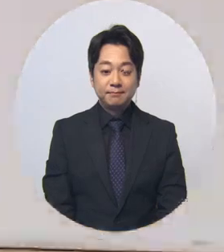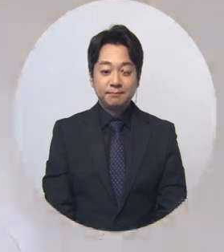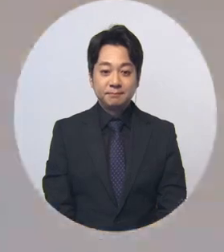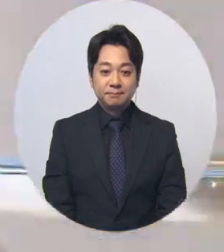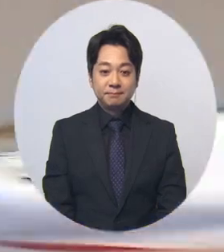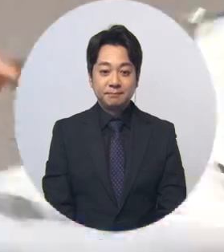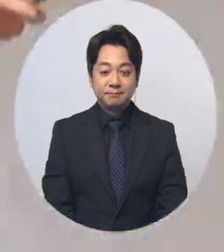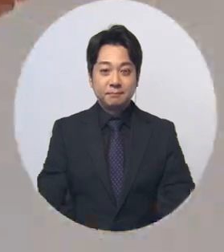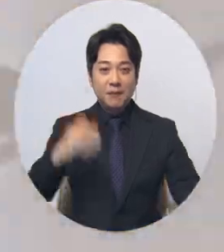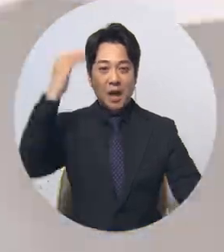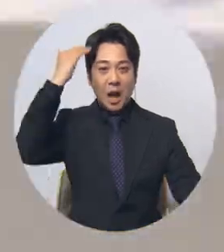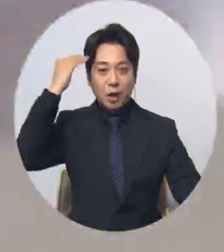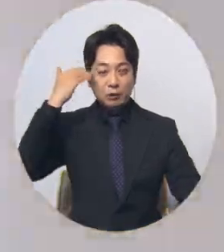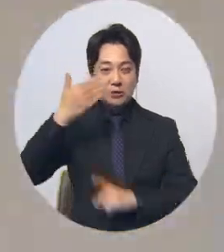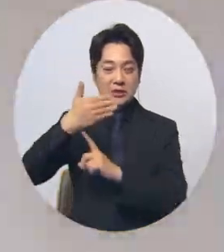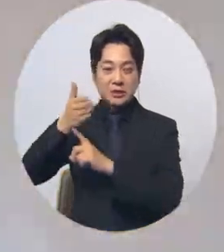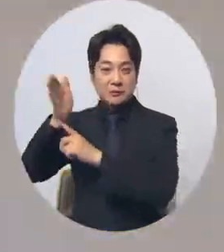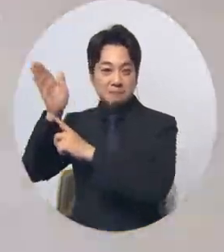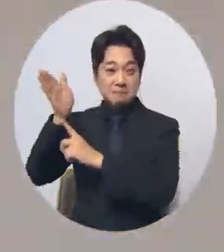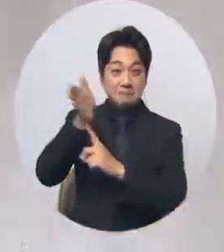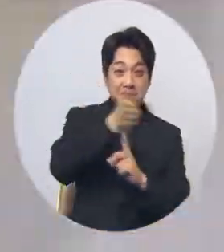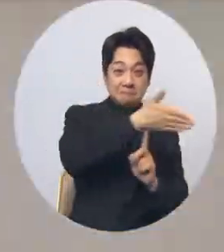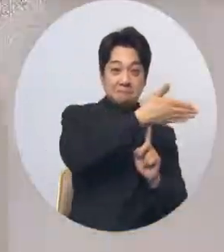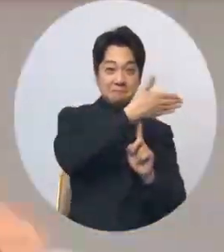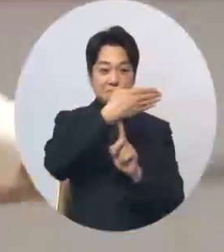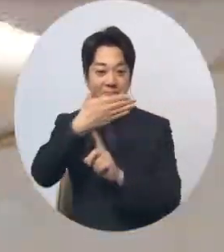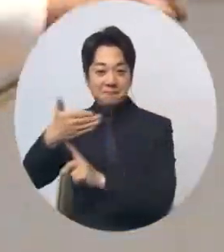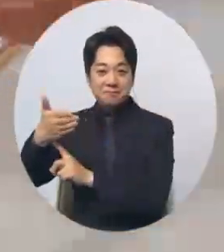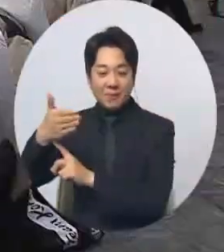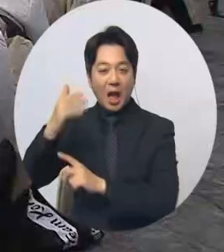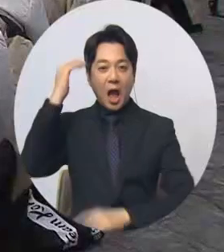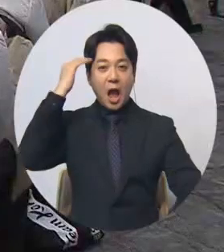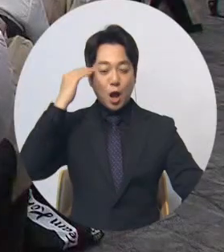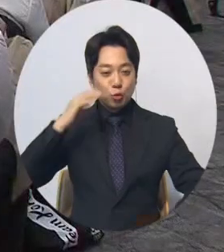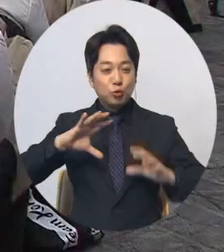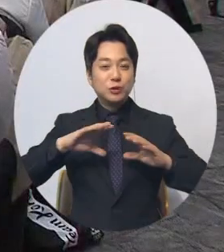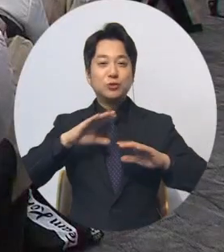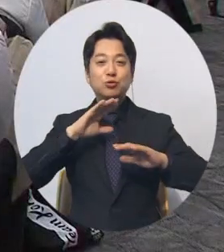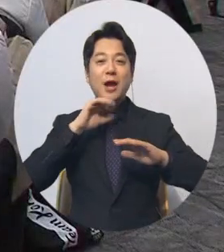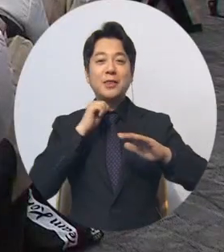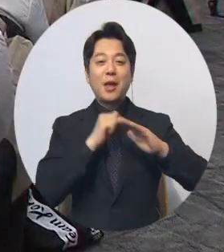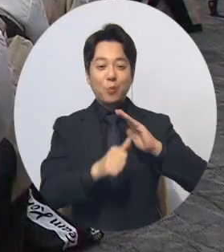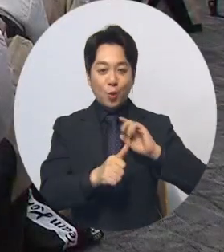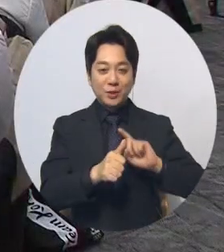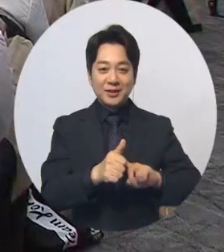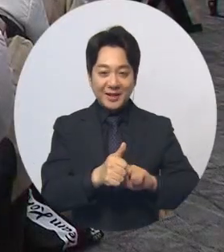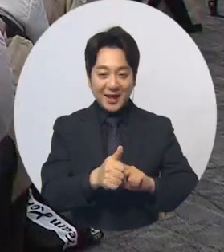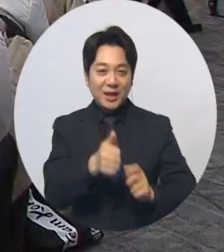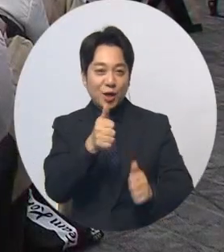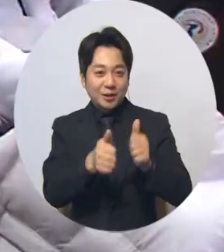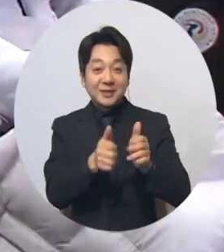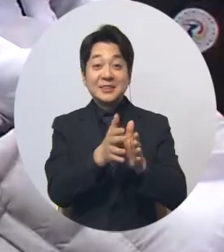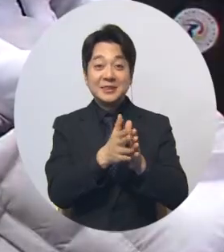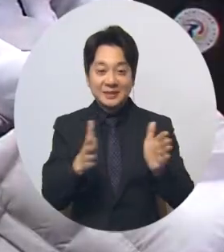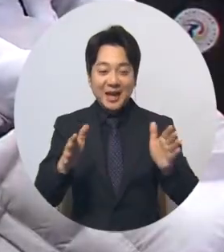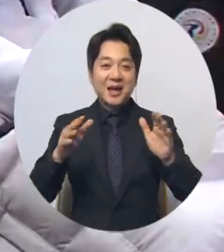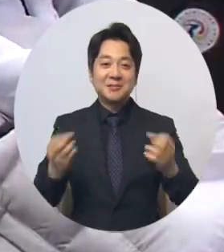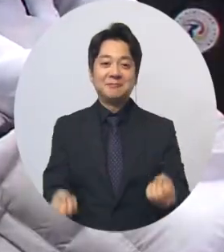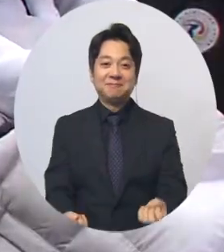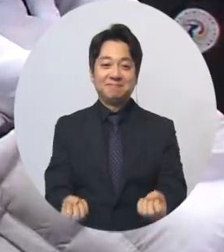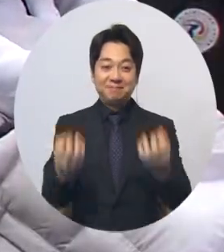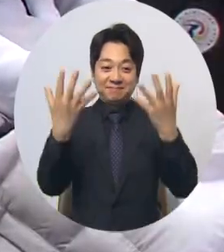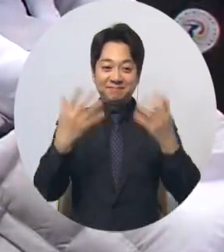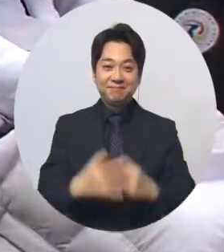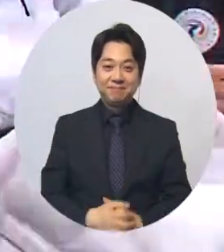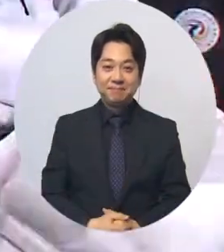힘차게 펄럭이는 태극기가 우리나라 선수단의 출발을 알립니다. 오는 19일부터 열리는 2024 강원 동계